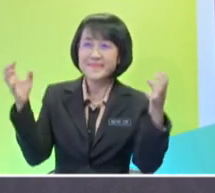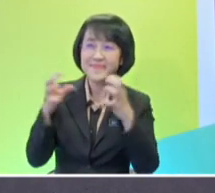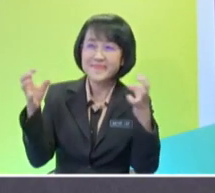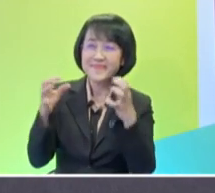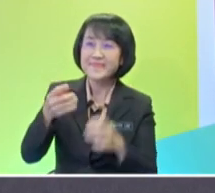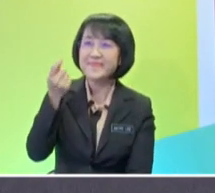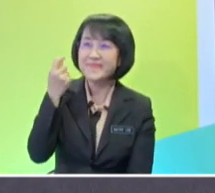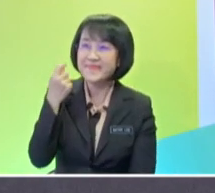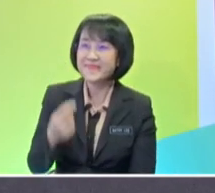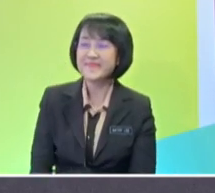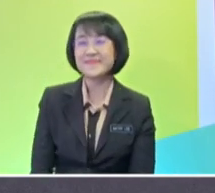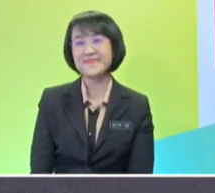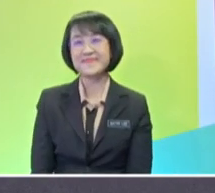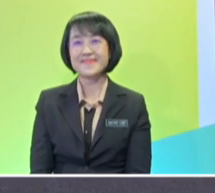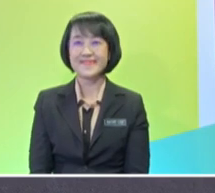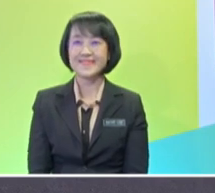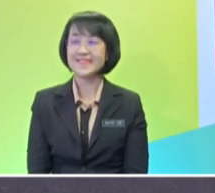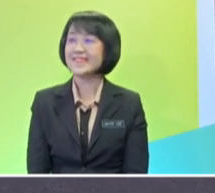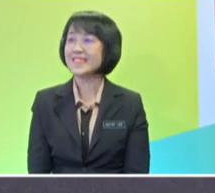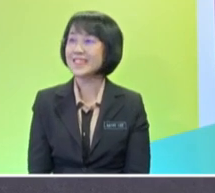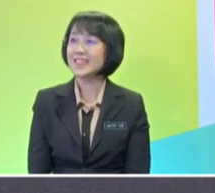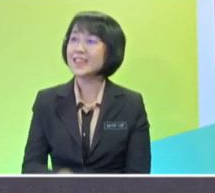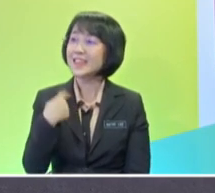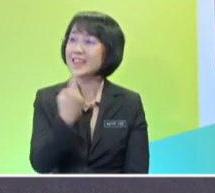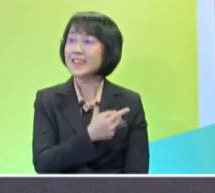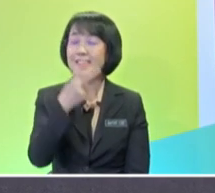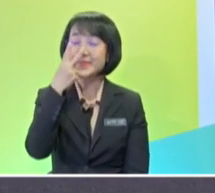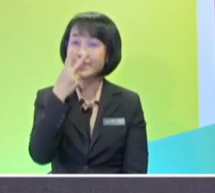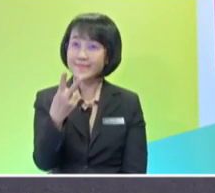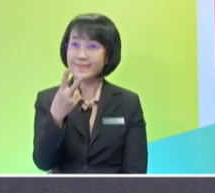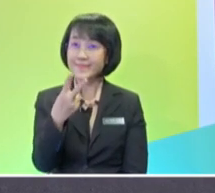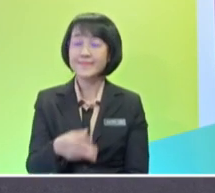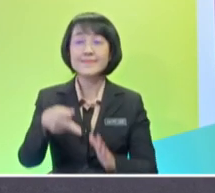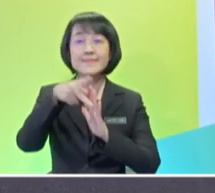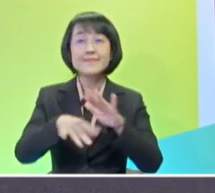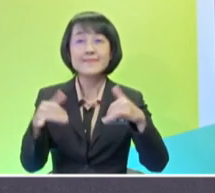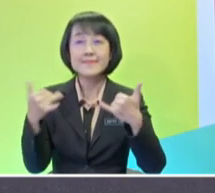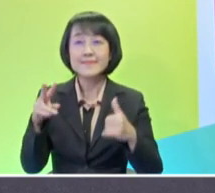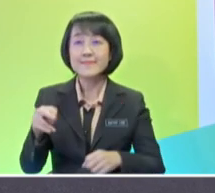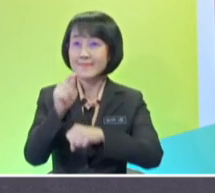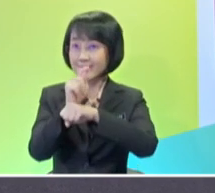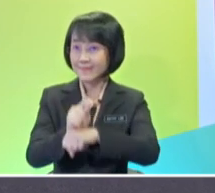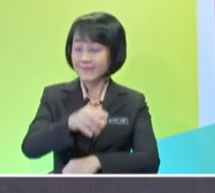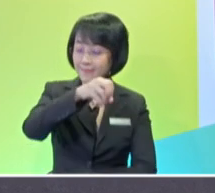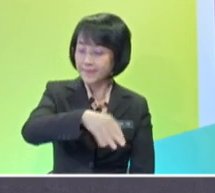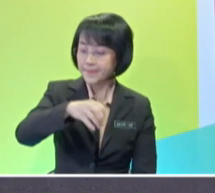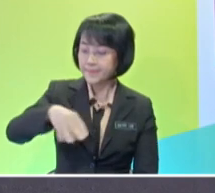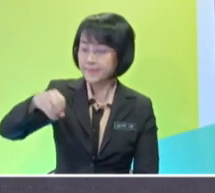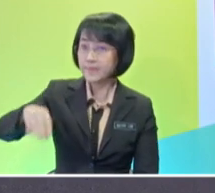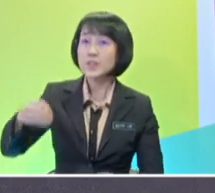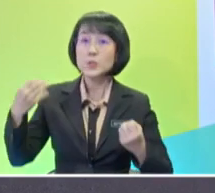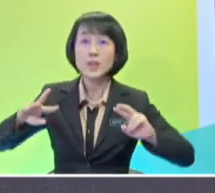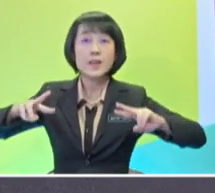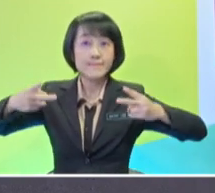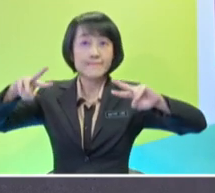menang nih dan kalau kita lihat permainan ini berlaku transformasi sebenarnya